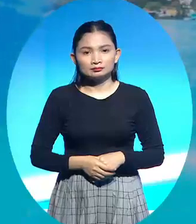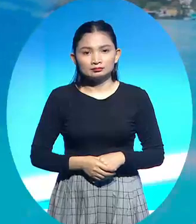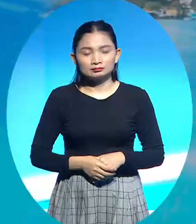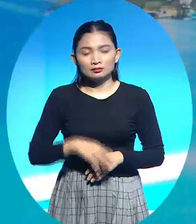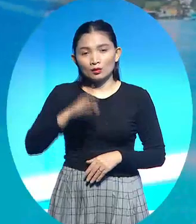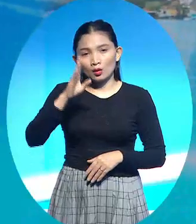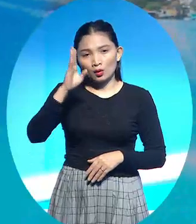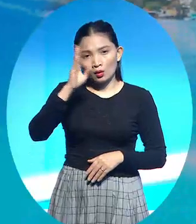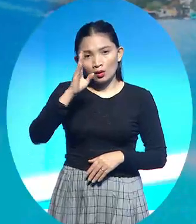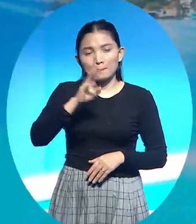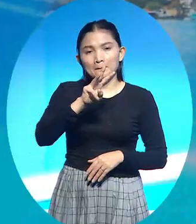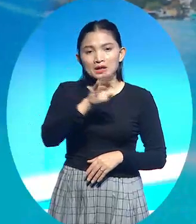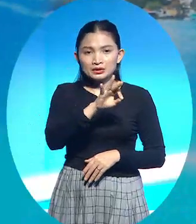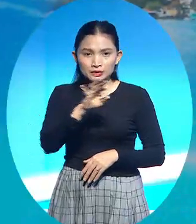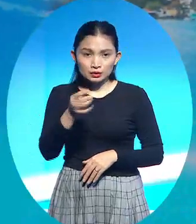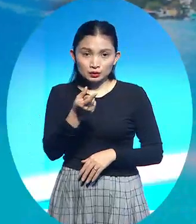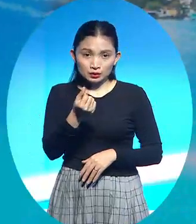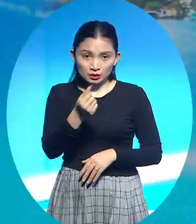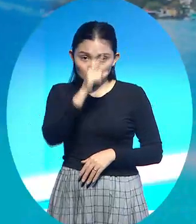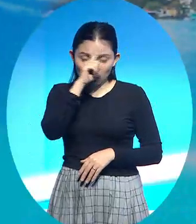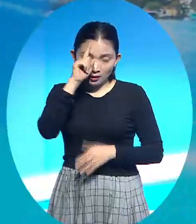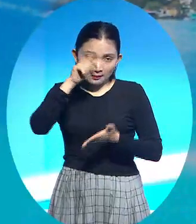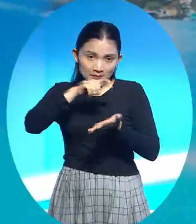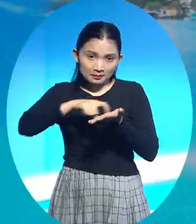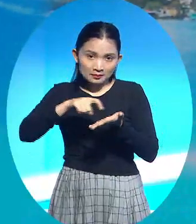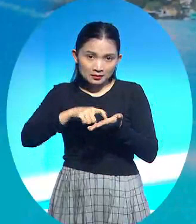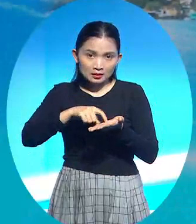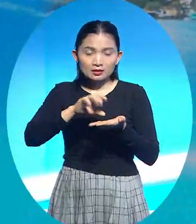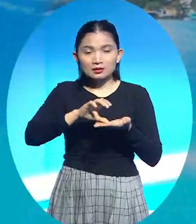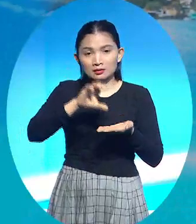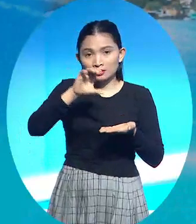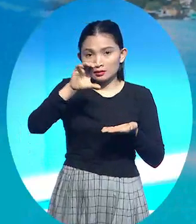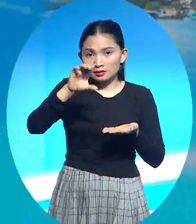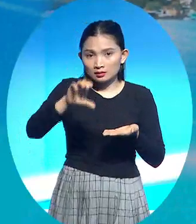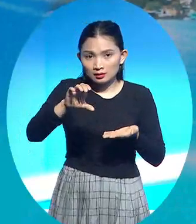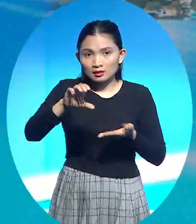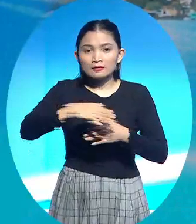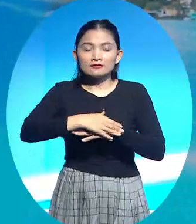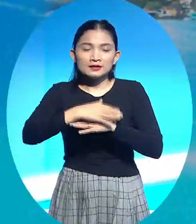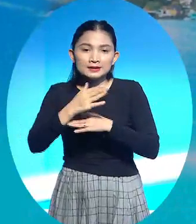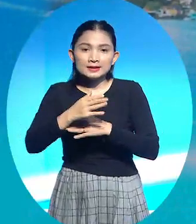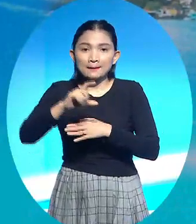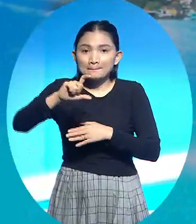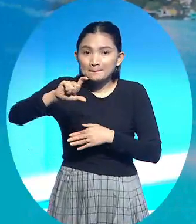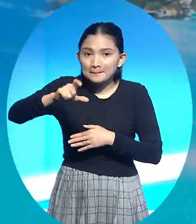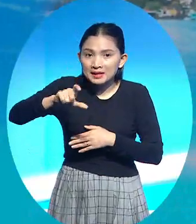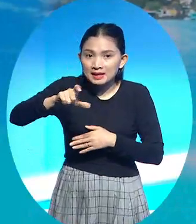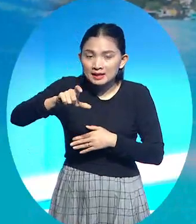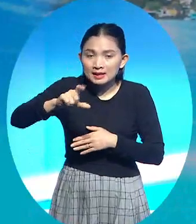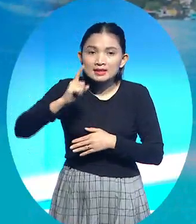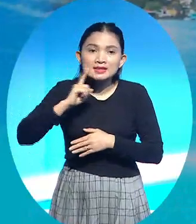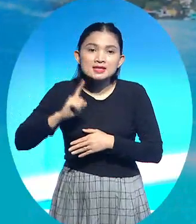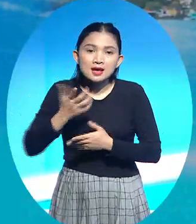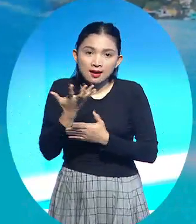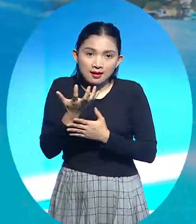Với khoản tài trợ 3 triệu đô la Mỹ từ Phái đoàn Ngoại giao Hoa Kỳ, dự án thí điểm phát triển hệ thống pin dự trữ năng lượng được xây dựng và kết nối với nhà